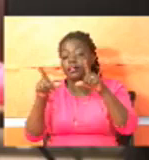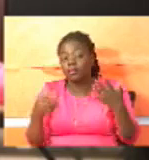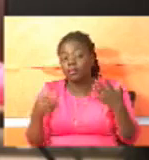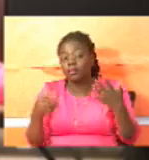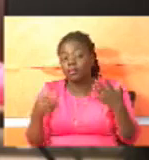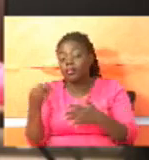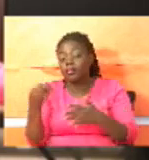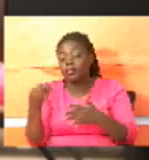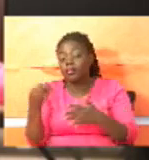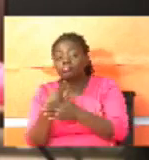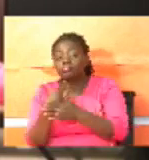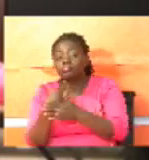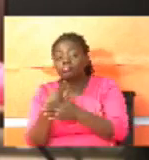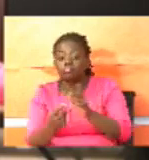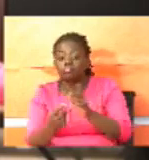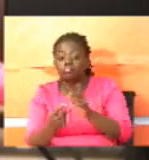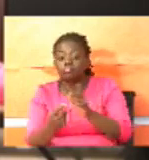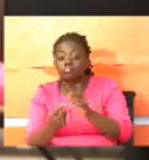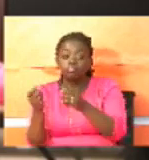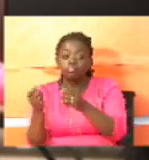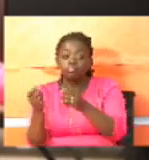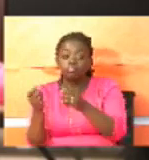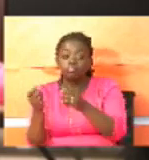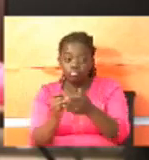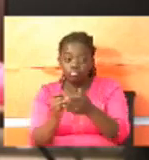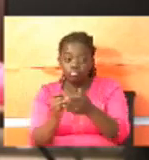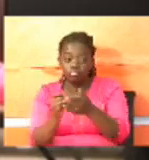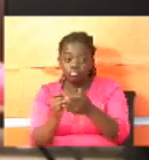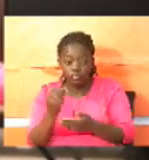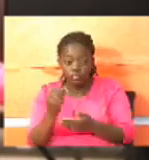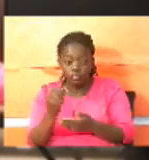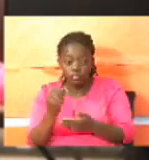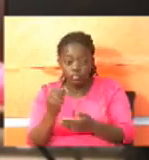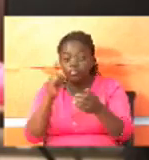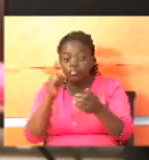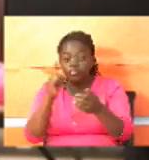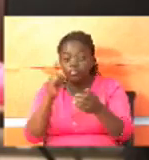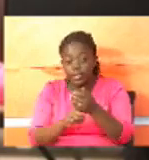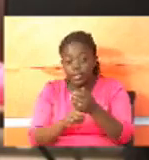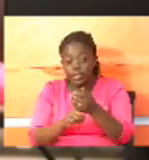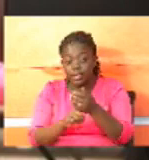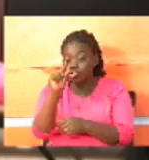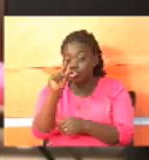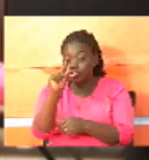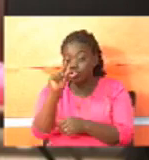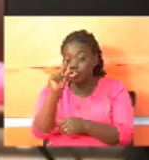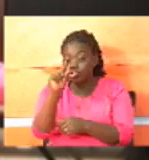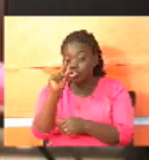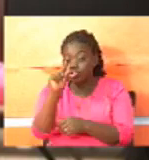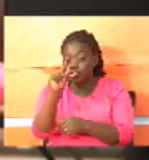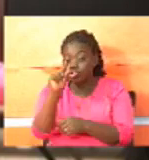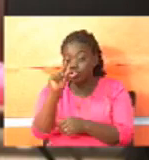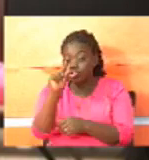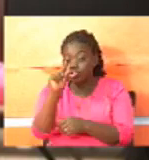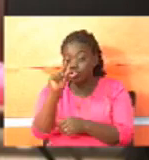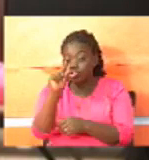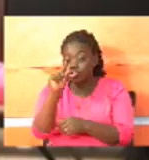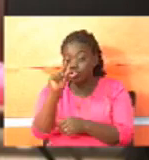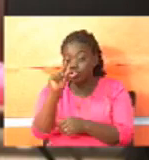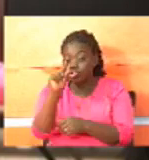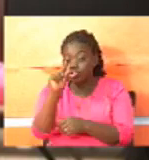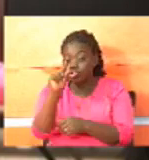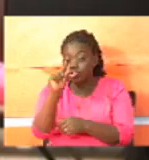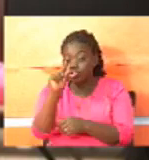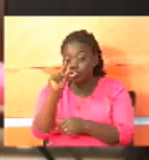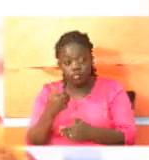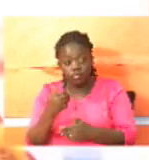obuzibu batuukirire omuwandiisi wa kkooti abayamba okufuna ey'ekiseera enaggwako nga 18 omwezi guno omusango olwo gunaasalwa. We give you up to